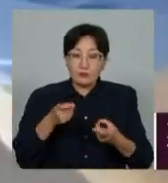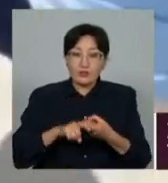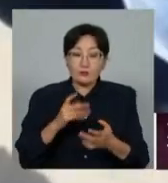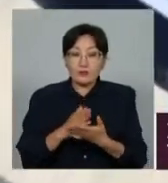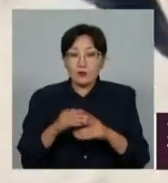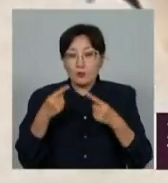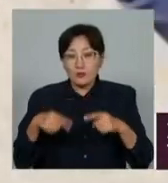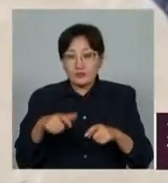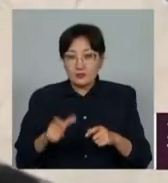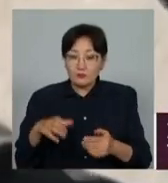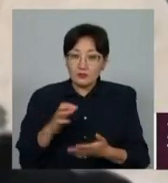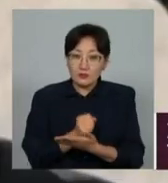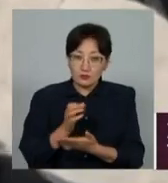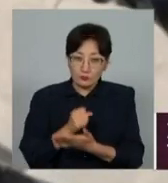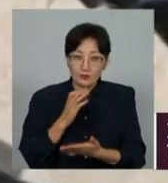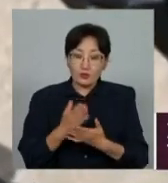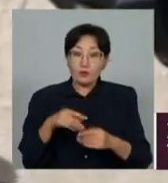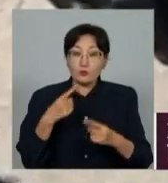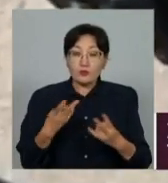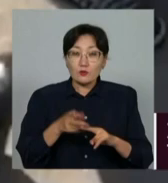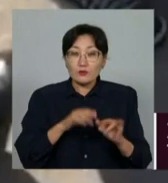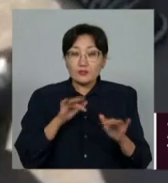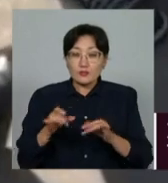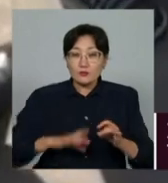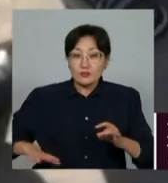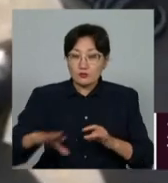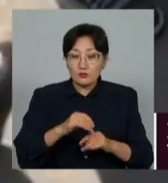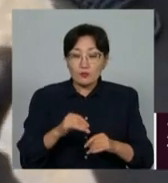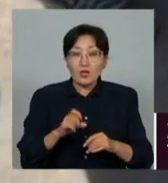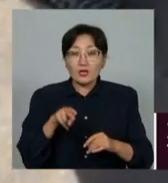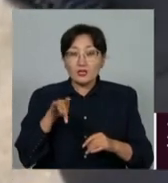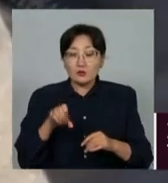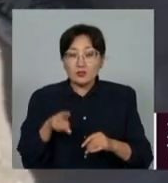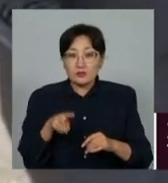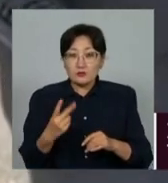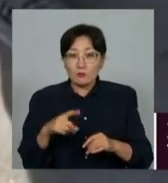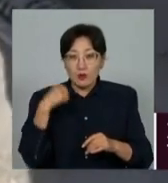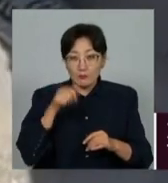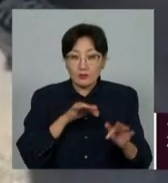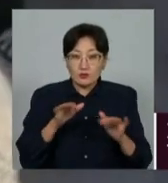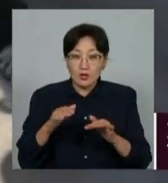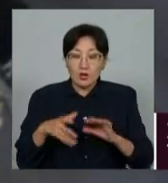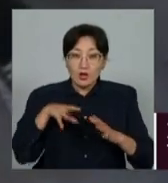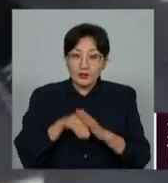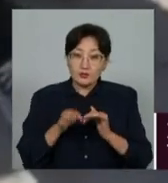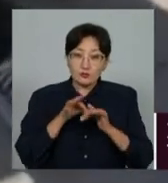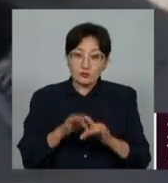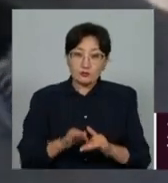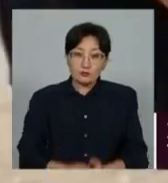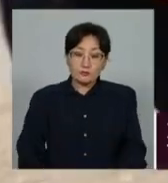бар басқа да тұлғалар анықталып жатыр. Айта кетейік, бұл шаралар республикалық қарасора 2021 операциясының аясында жүргізілген.